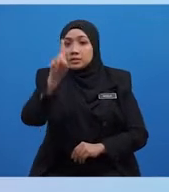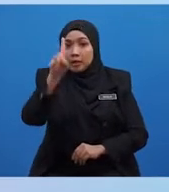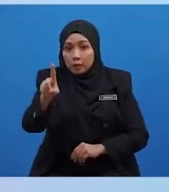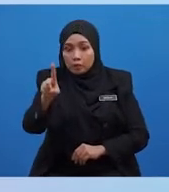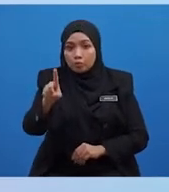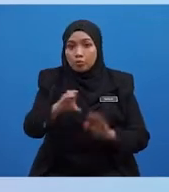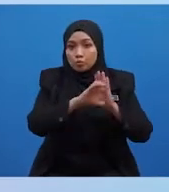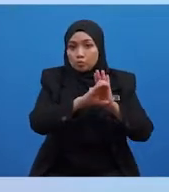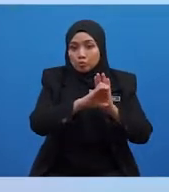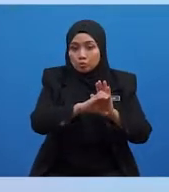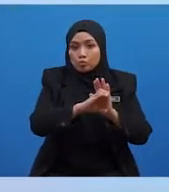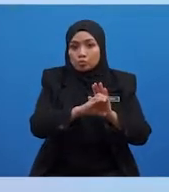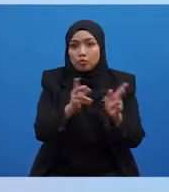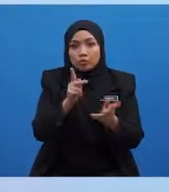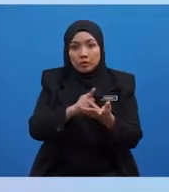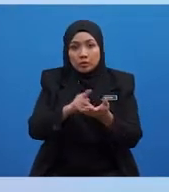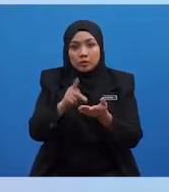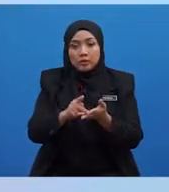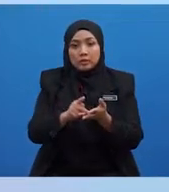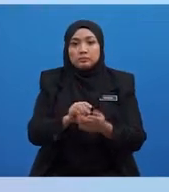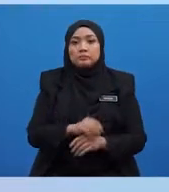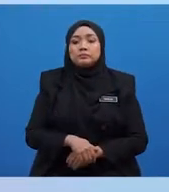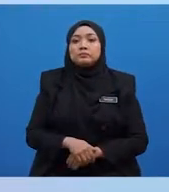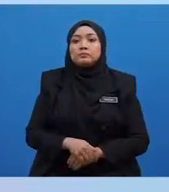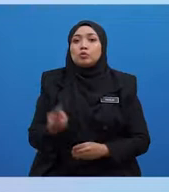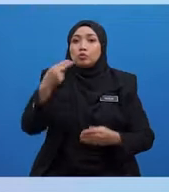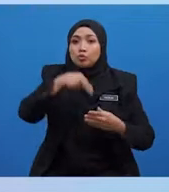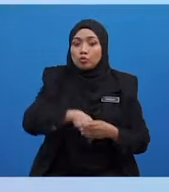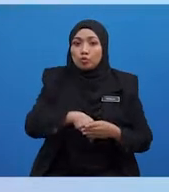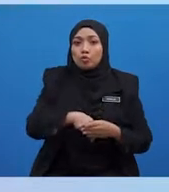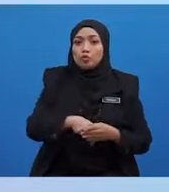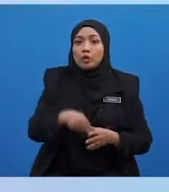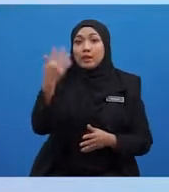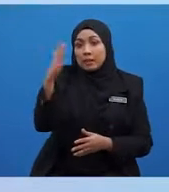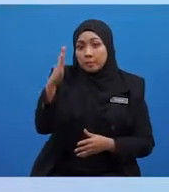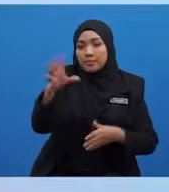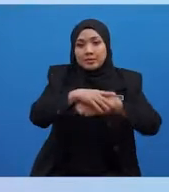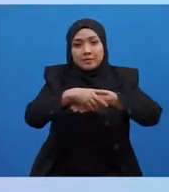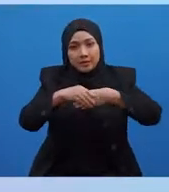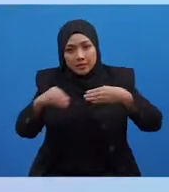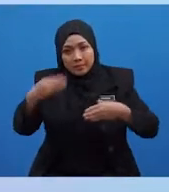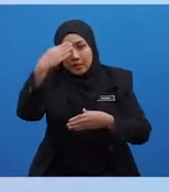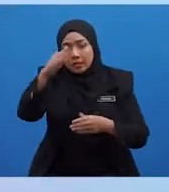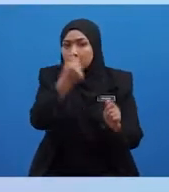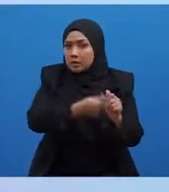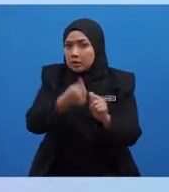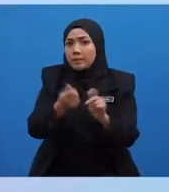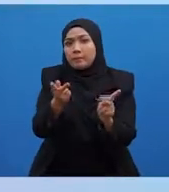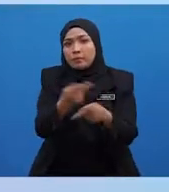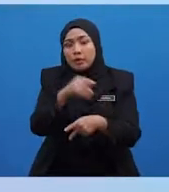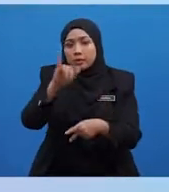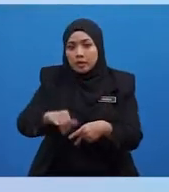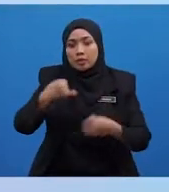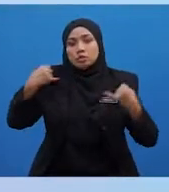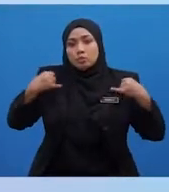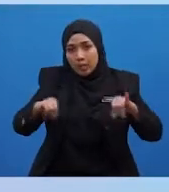Contoh pengiraan, peniaga telah menetapkan keuntungan sebanyak RM15 bagi setiap produk yang